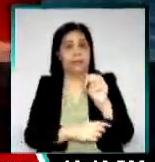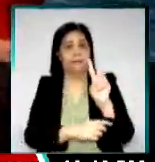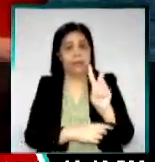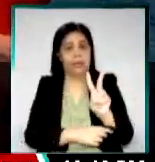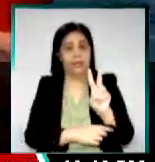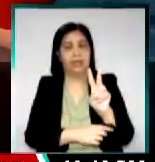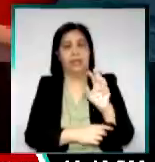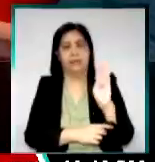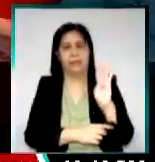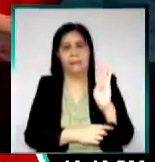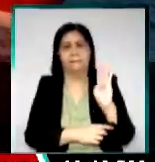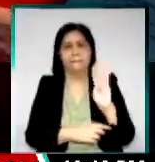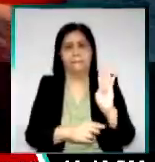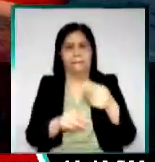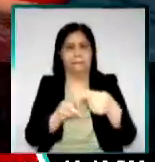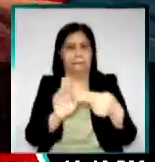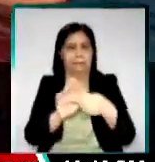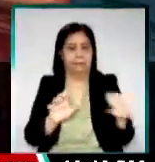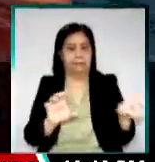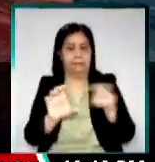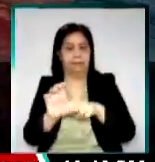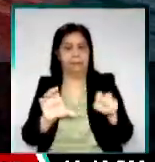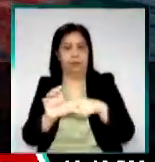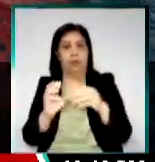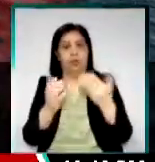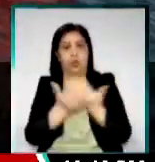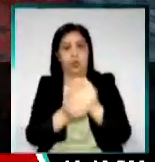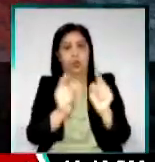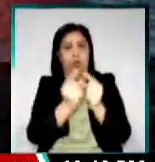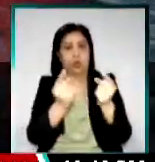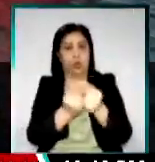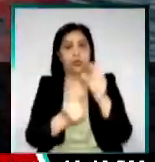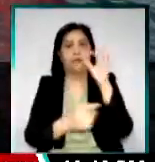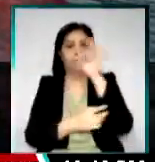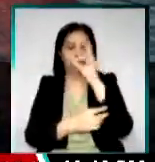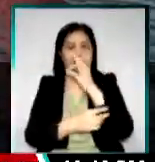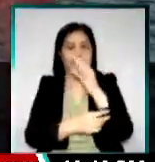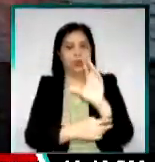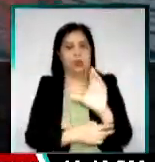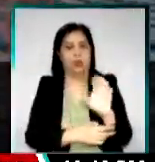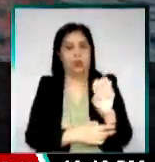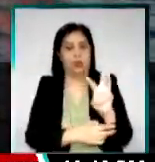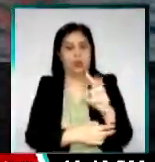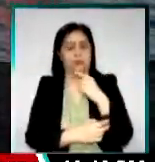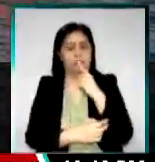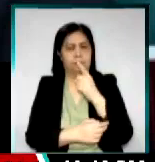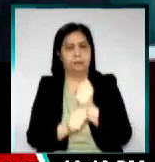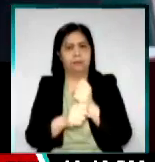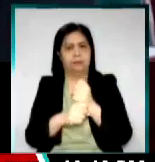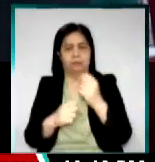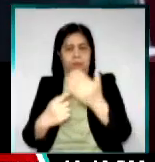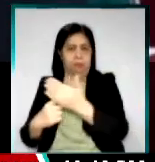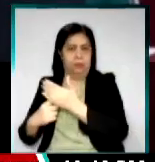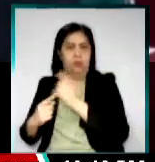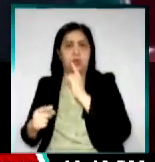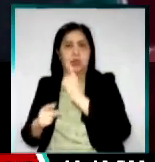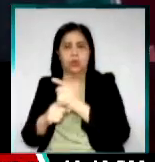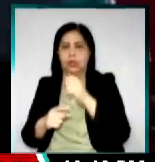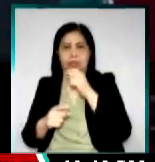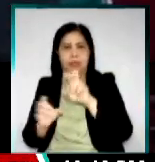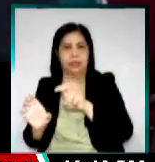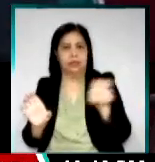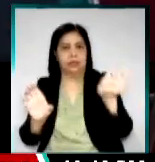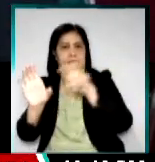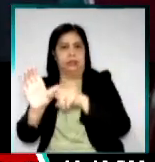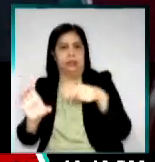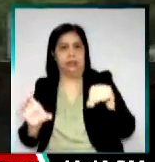Bulker para sa pagsakay ng panibagong grupo ng Filipino crew. Pagtitiyak ng Bureau of Quarantine, hindi makakasamparoon ang ating mga